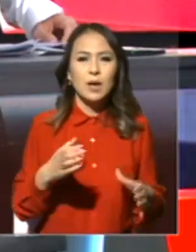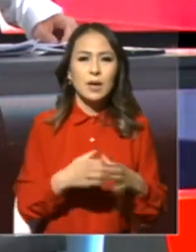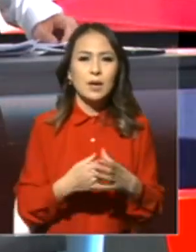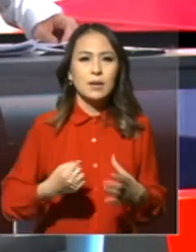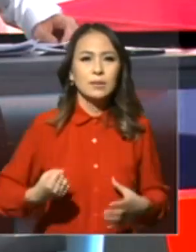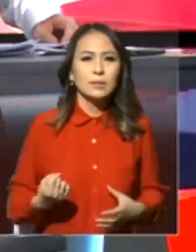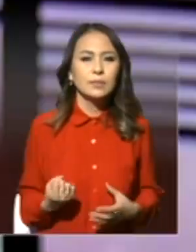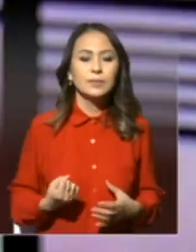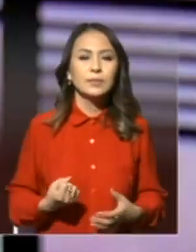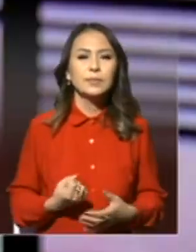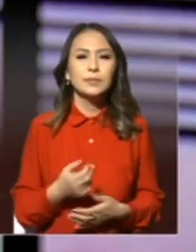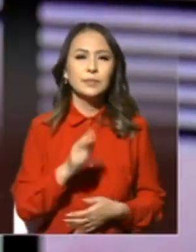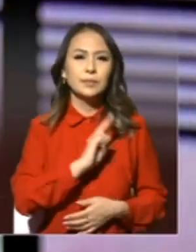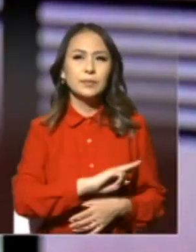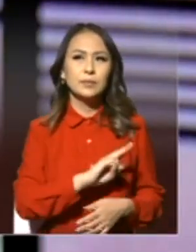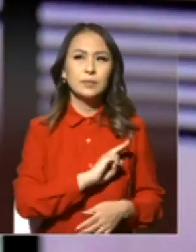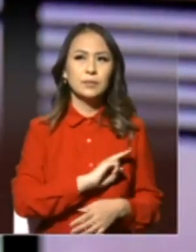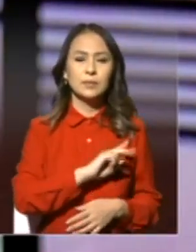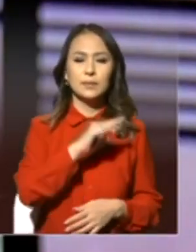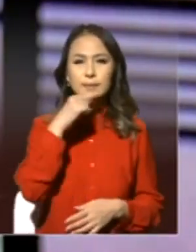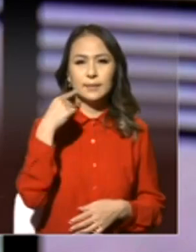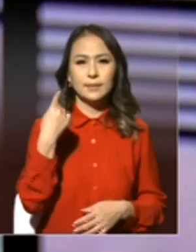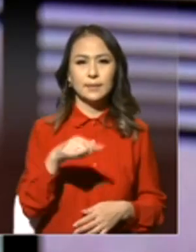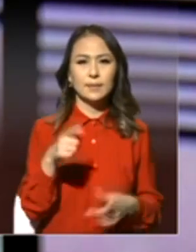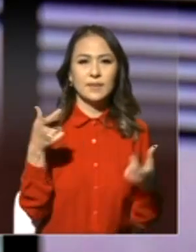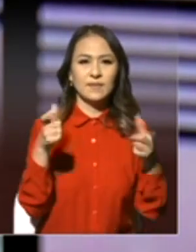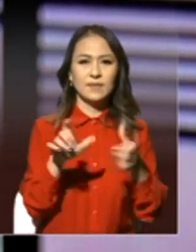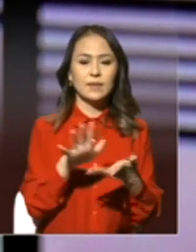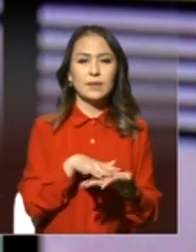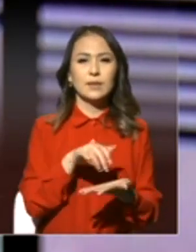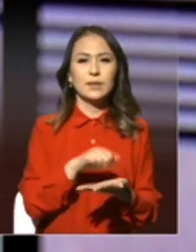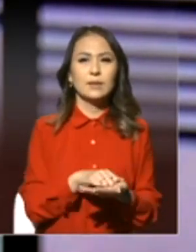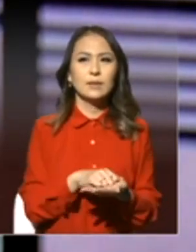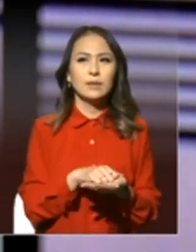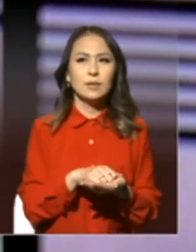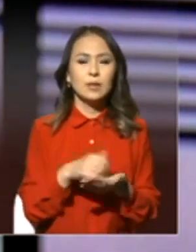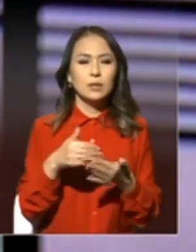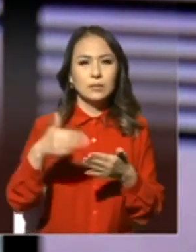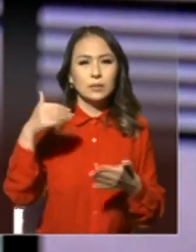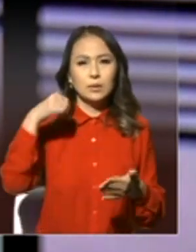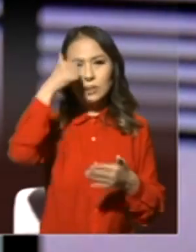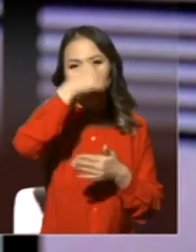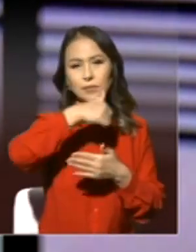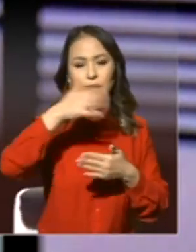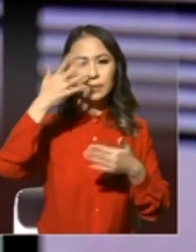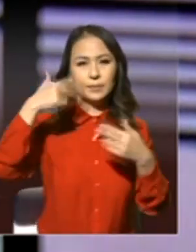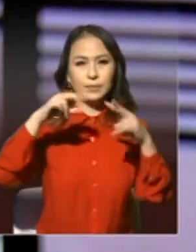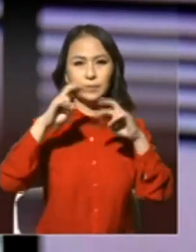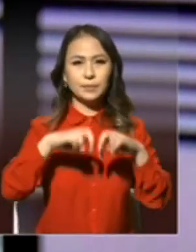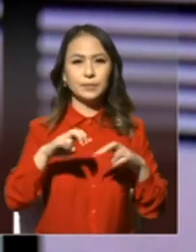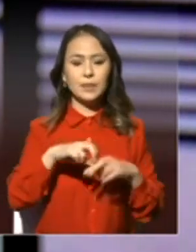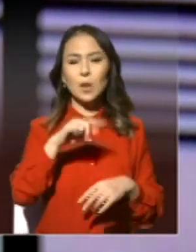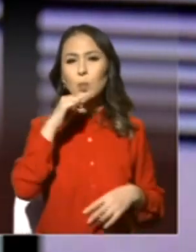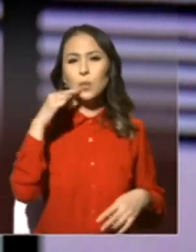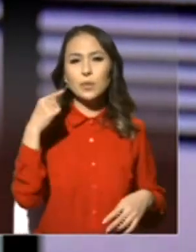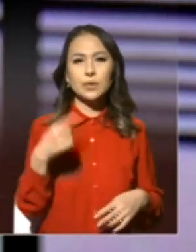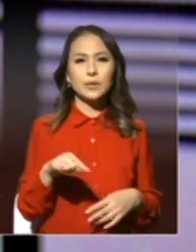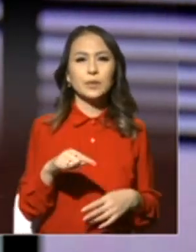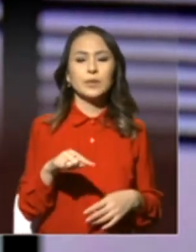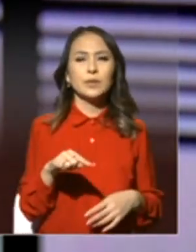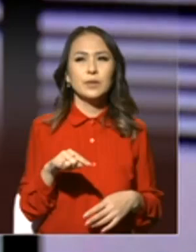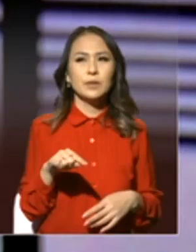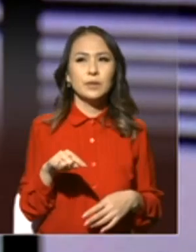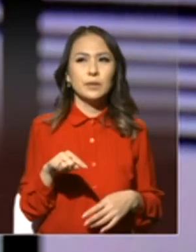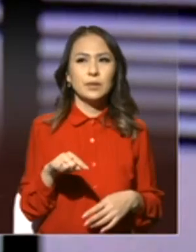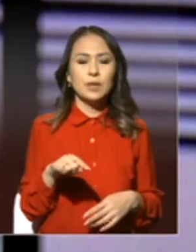кетті. Жаңағы Ресейдің санкцияларының арқасында, мысалы, былтырғы жылға біз мониторинг көріп отырмыз. Ресейдің